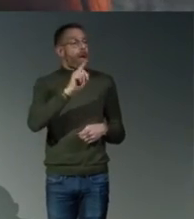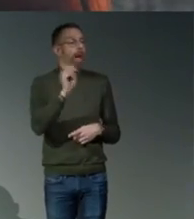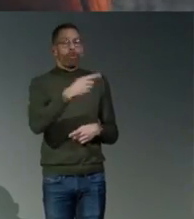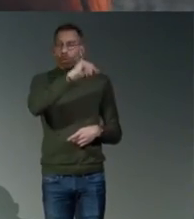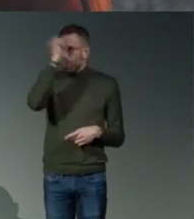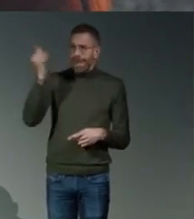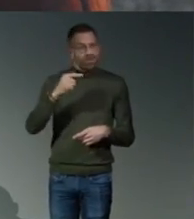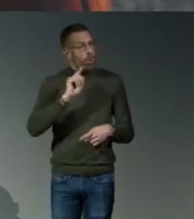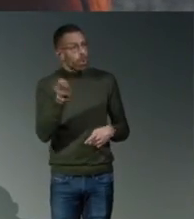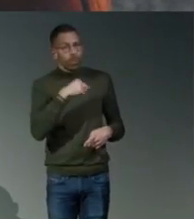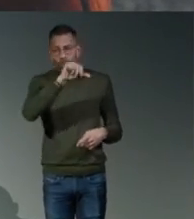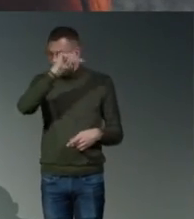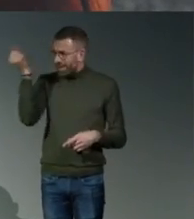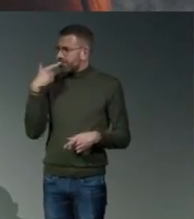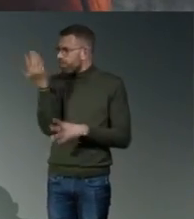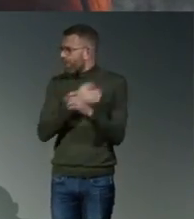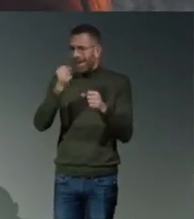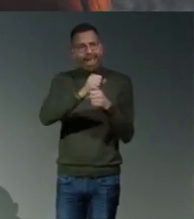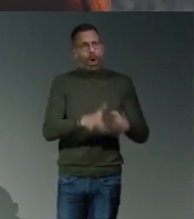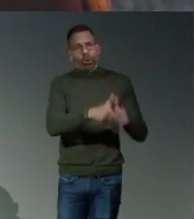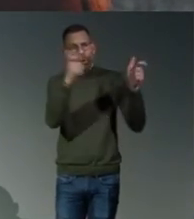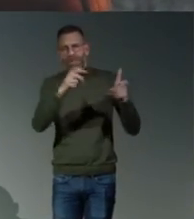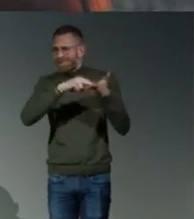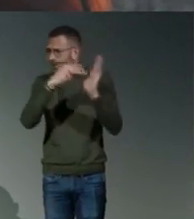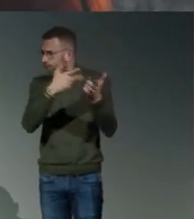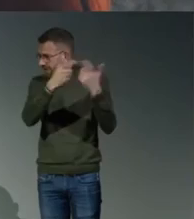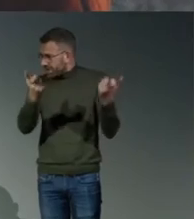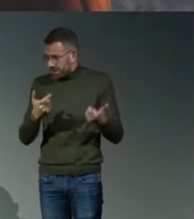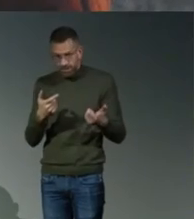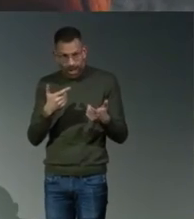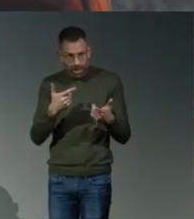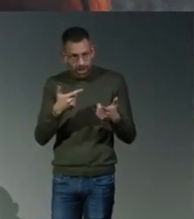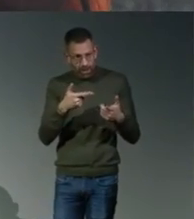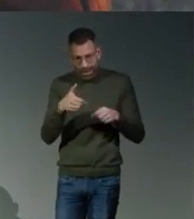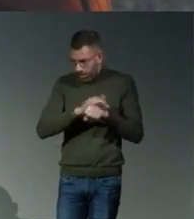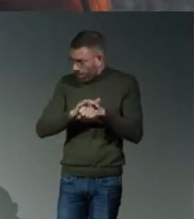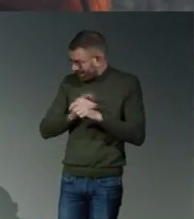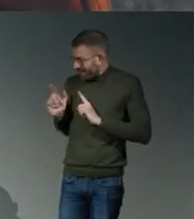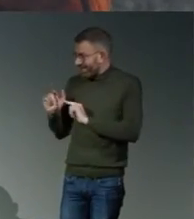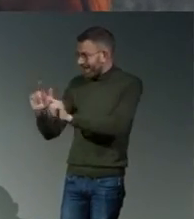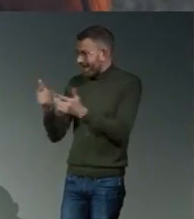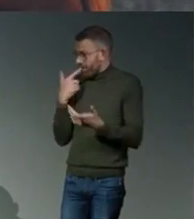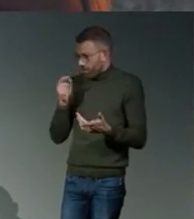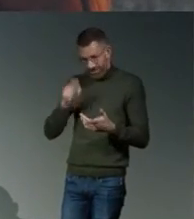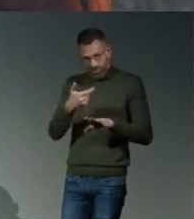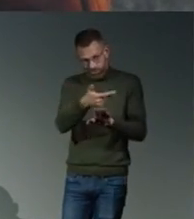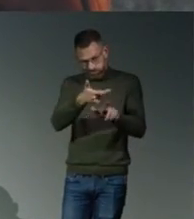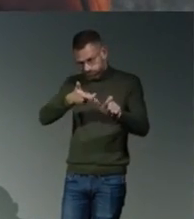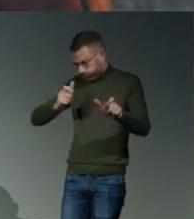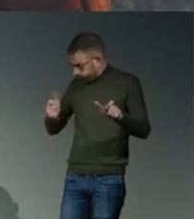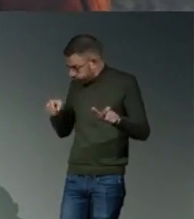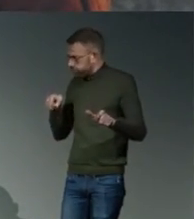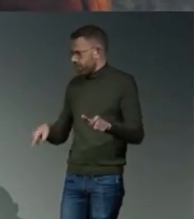codent et qui créent des empires technologiques. Mais il y a des raisons à ça. Et donc, il faut s'occuper de ce qui est en amont, à